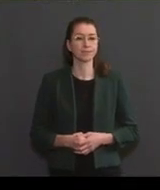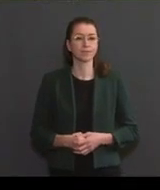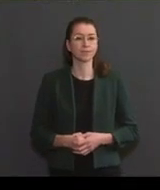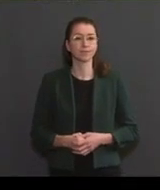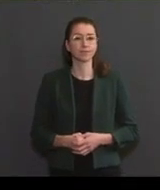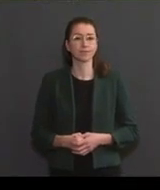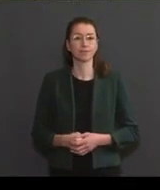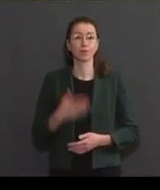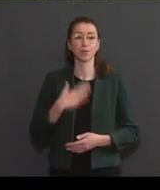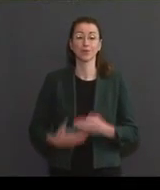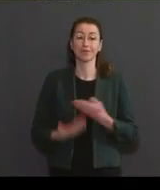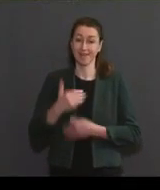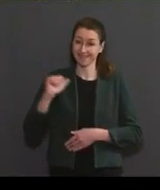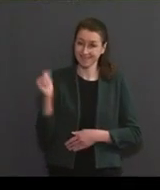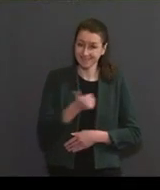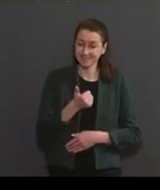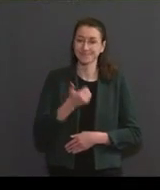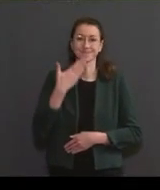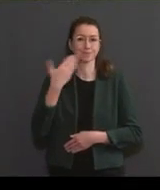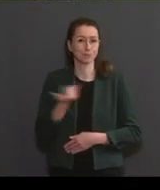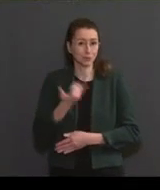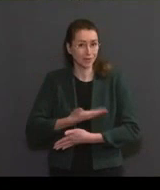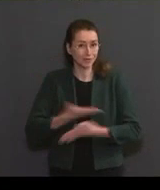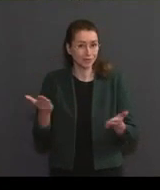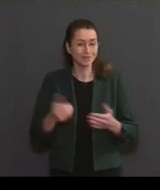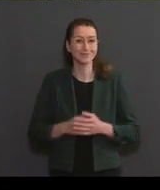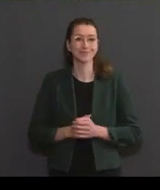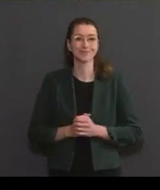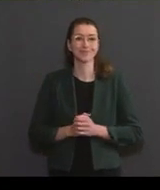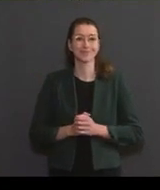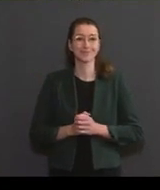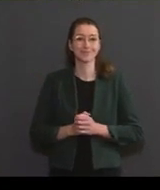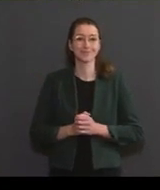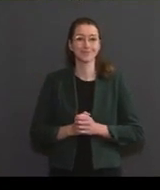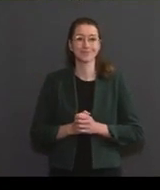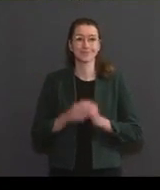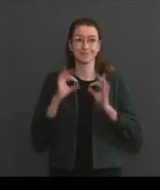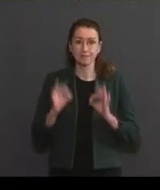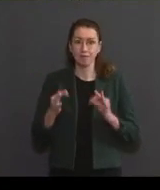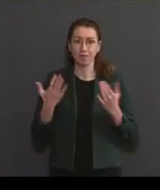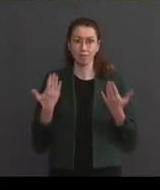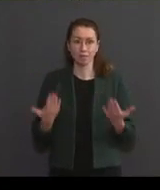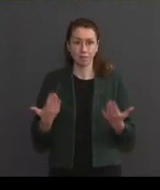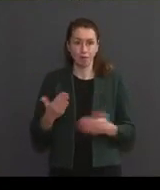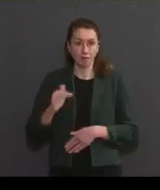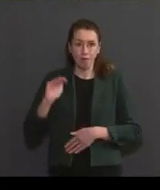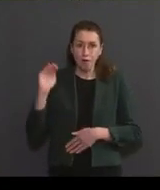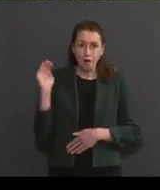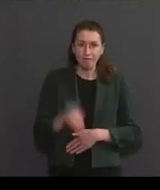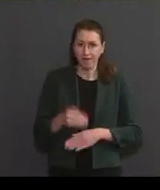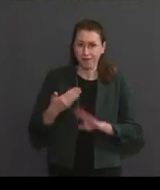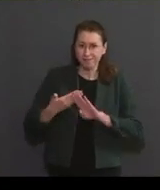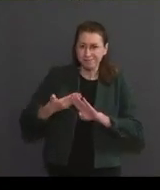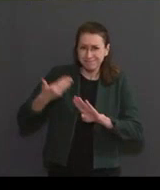Goedendag iedereen, bonjour à toutes, bonjour à tous. Alors, pour la première fois depuis des semaines, pour ne pas dire quelques mois, tous